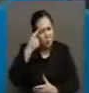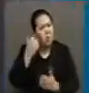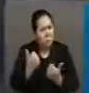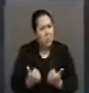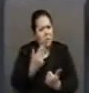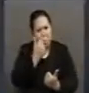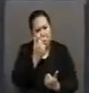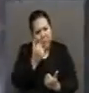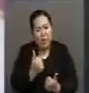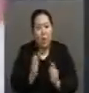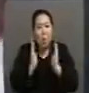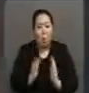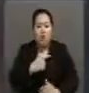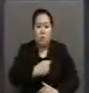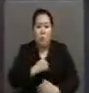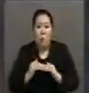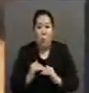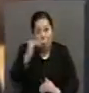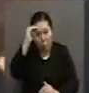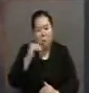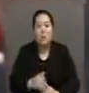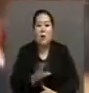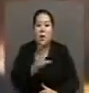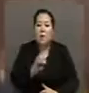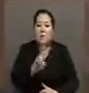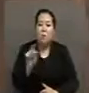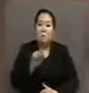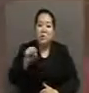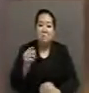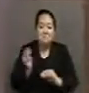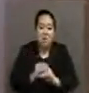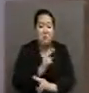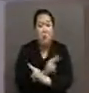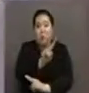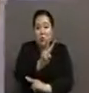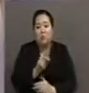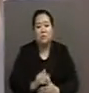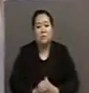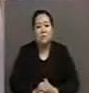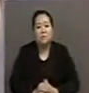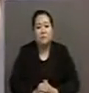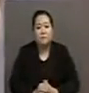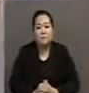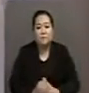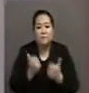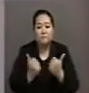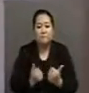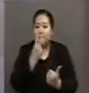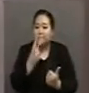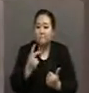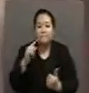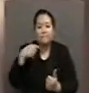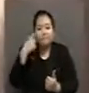องนะคะเพราะว่าคะแนนนิยมพุ่งขึ้นมาอยู่ที่ 52% แล้วเพิ่มขึ้นถึง2เท่าตัวค่ะวันนี้มาทำความรู้จักเธอกันให้ม